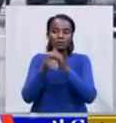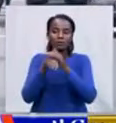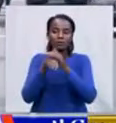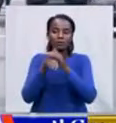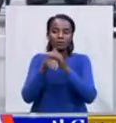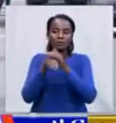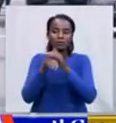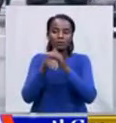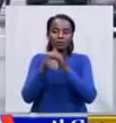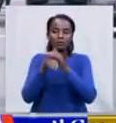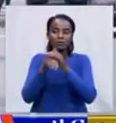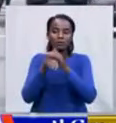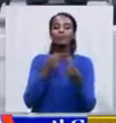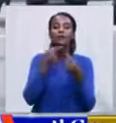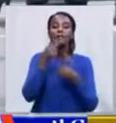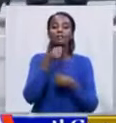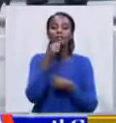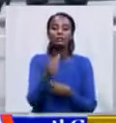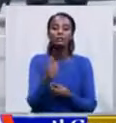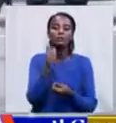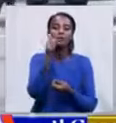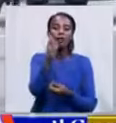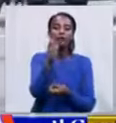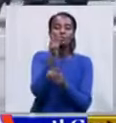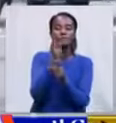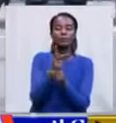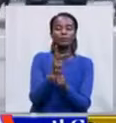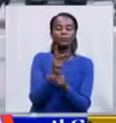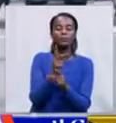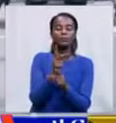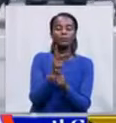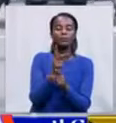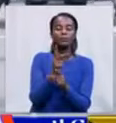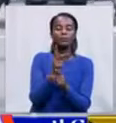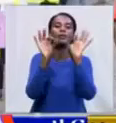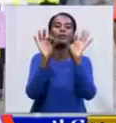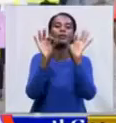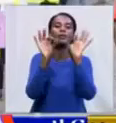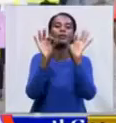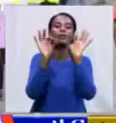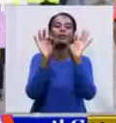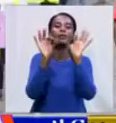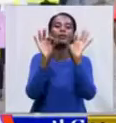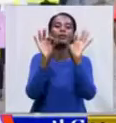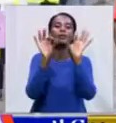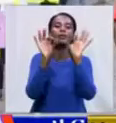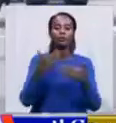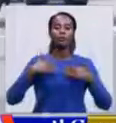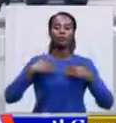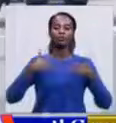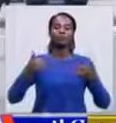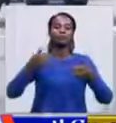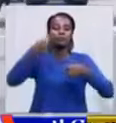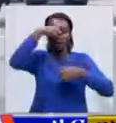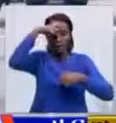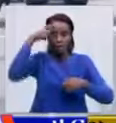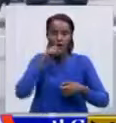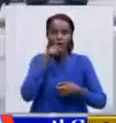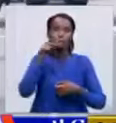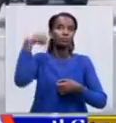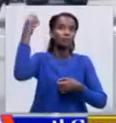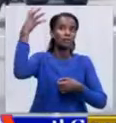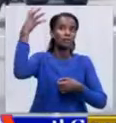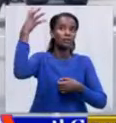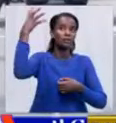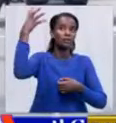መግባት፣ ሰው ሳይነገረው ራሱ በራሱ የሚጠብቅበት ሁኔታ የሌለበት ሁኔታ ነው ያለው። ስለዚህ ይሄ ጉዳይ ወጣቱ እየለፋ ነው በፀሐይ